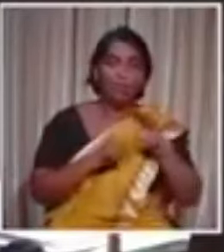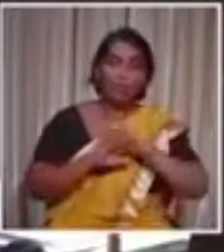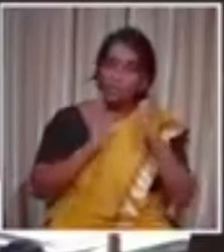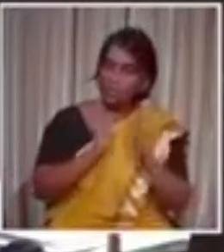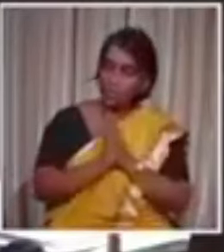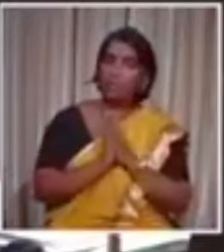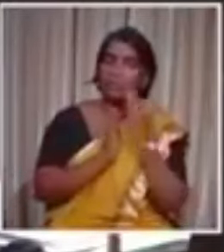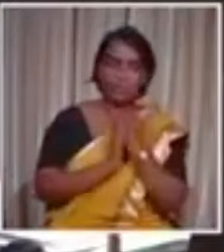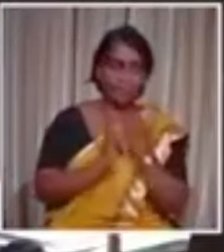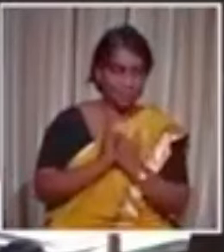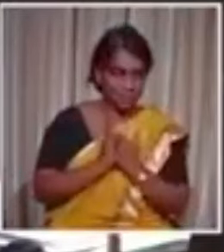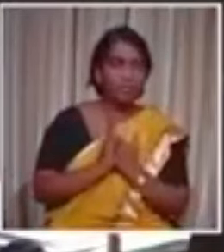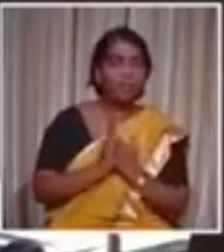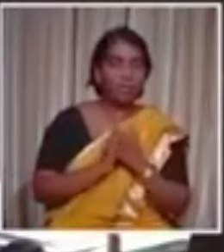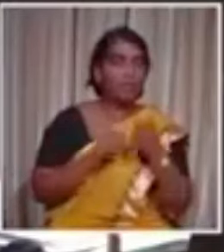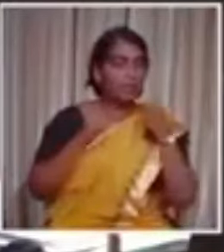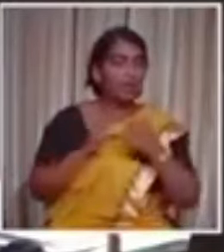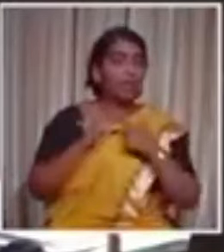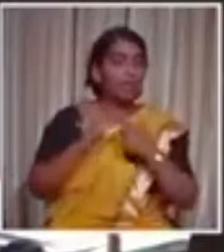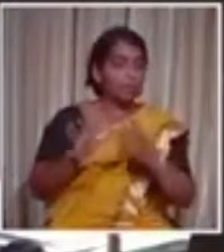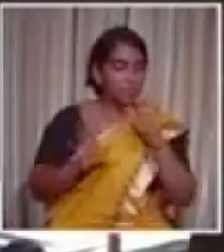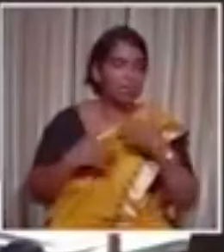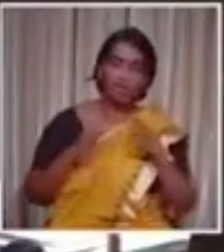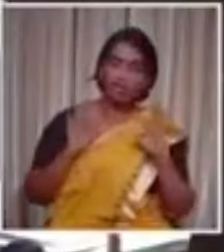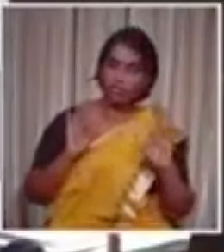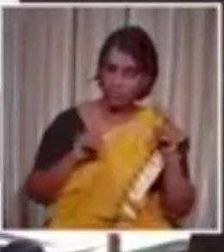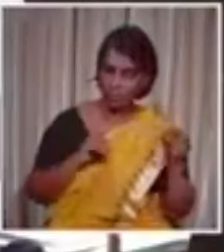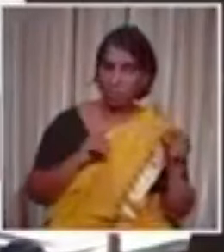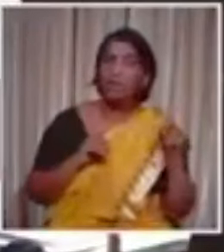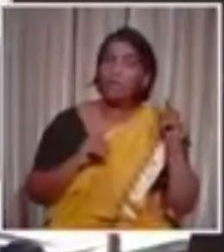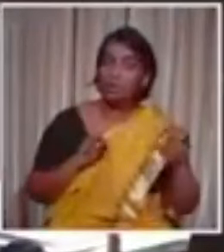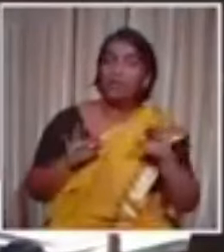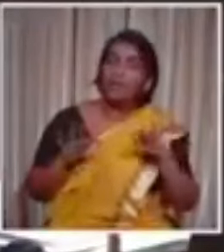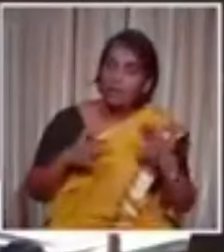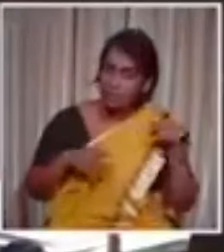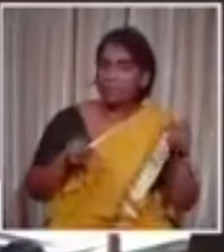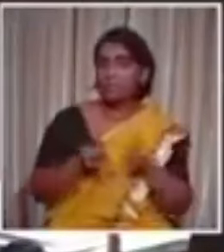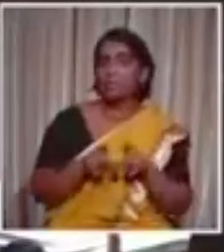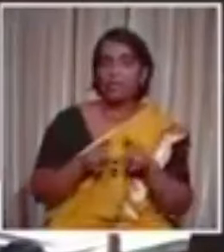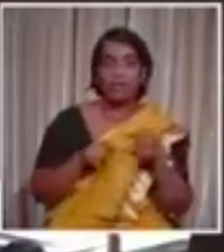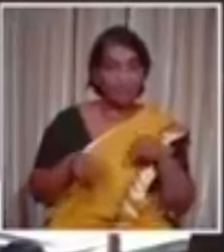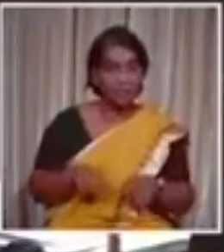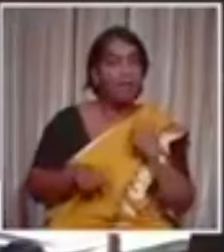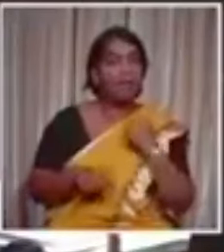සාධනීය කරුණු වලට සාධනීය ප්‍රතිචාර දක්වන්න අපි ලෑස්ති. එසේ නැතුව අපි මේ ආණ්ඩුවේ රනිල්